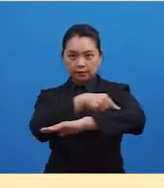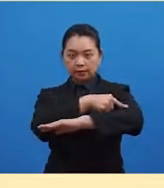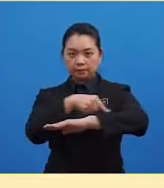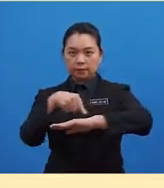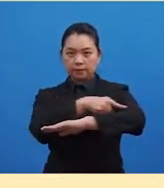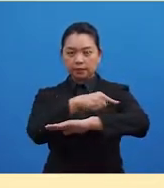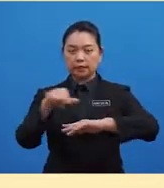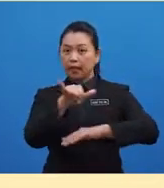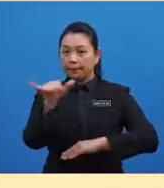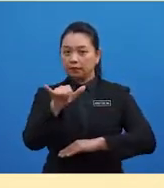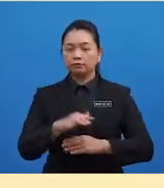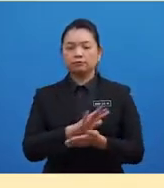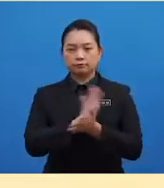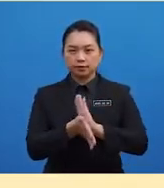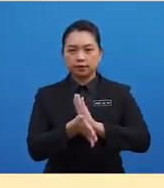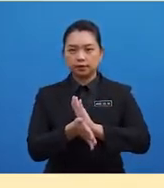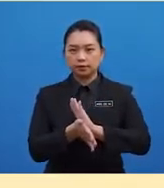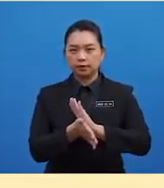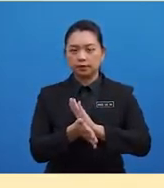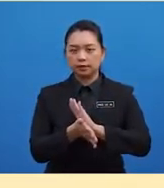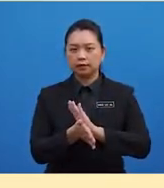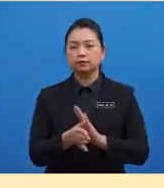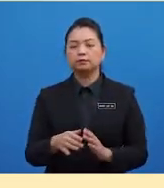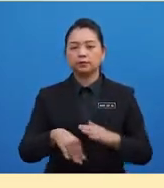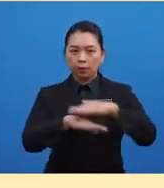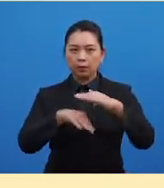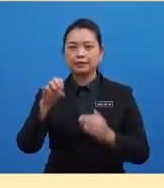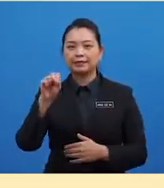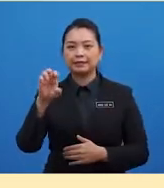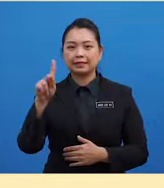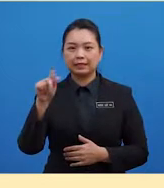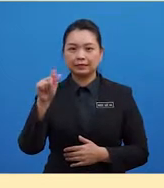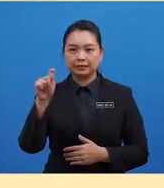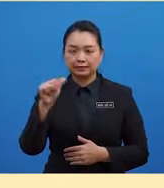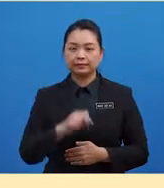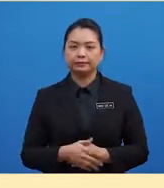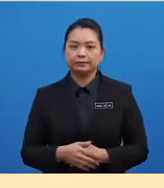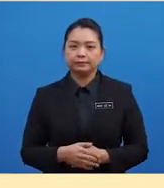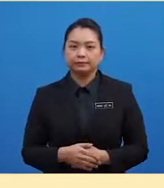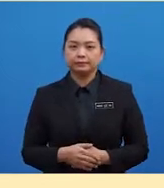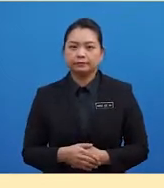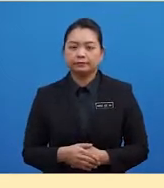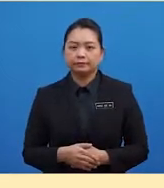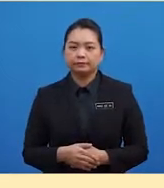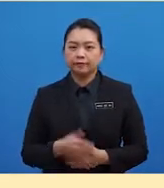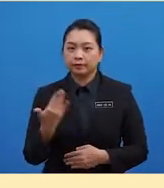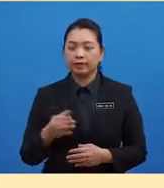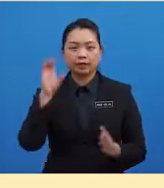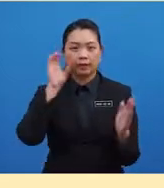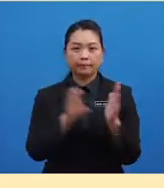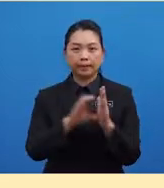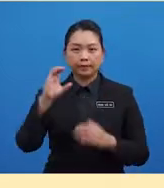bawah poligon sekata. Seterusnya gambar C yang mempunyai sisi lurus yang sama panjang. Jadi